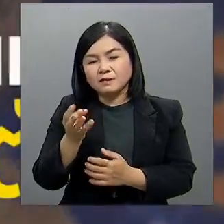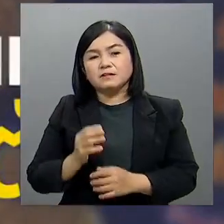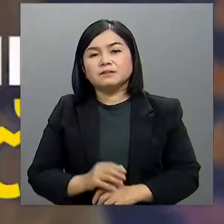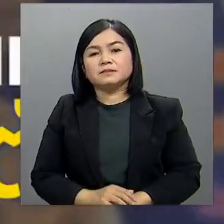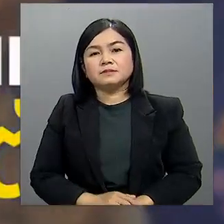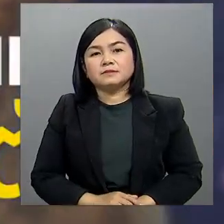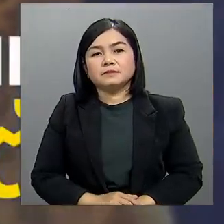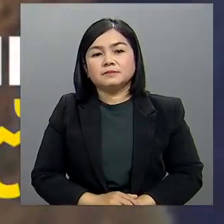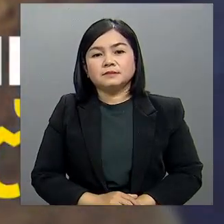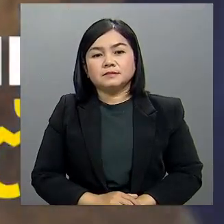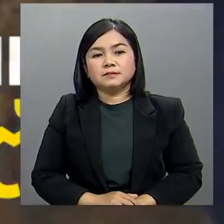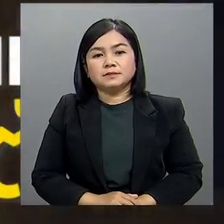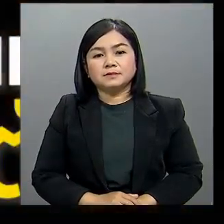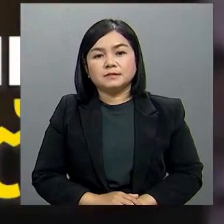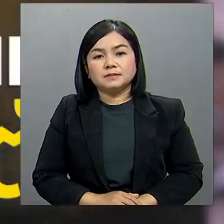น.ส